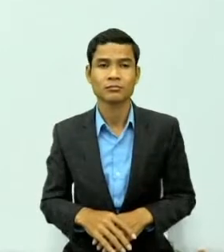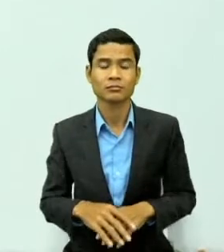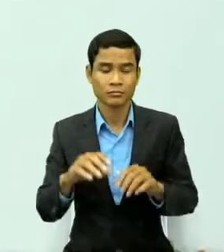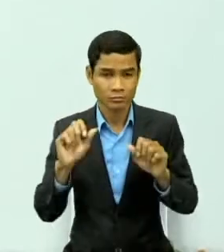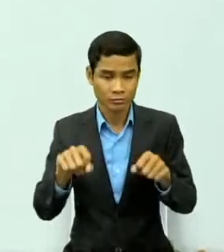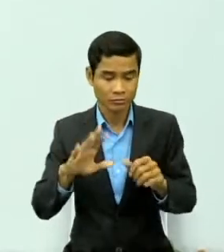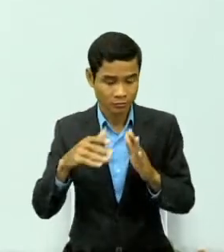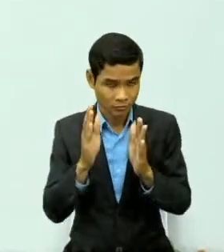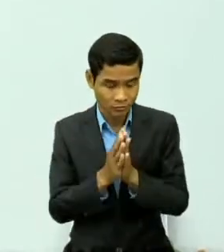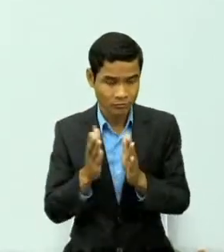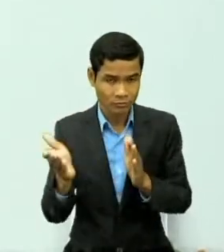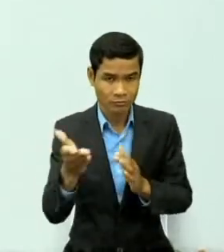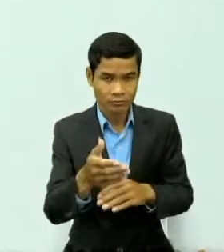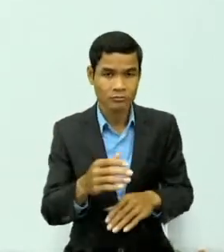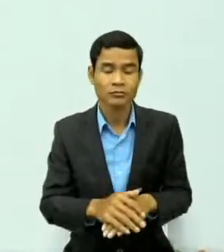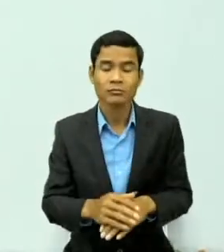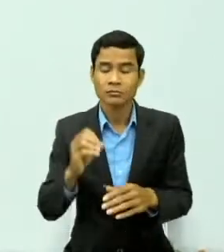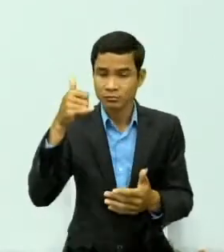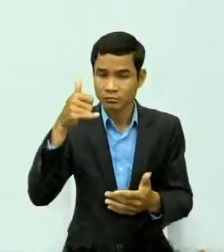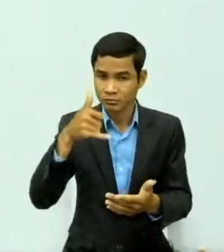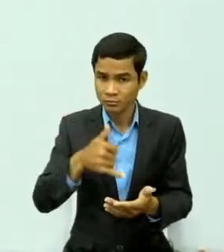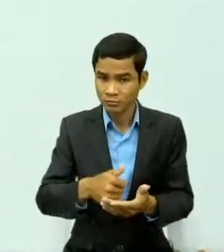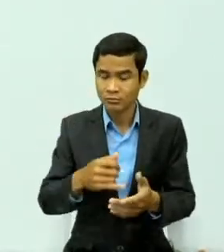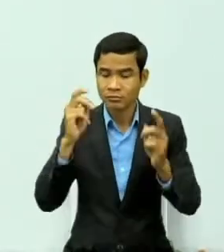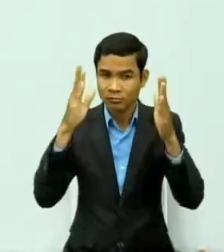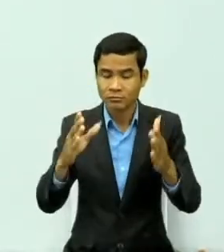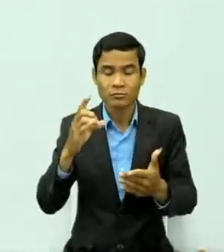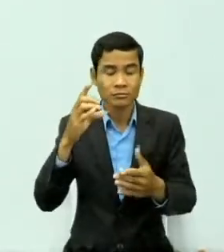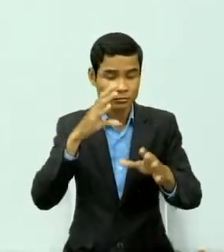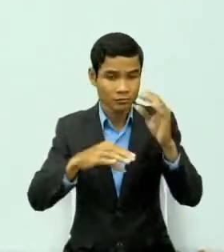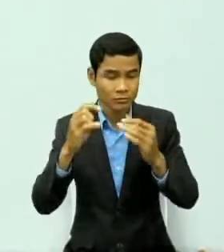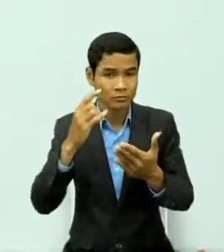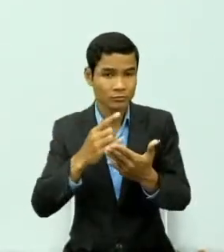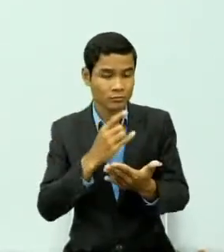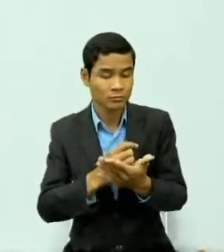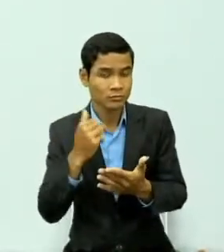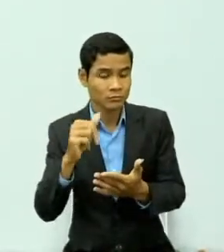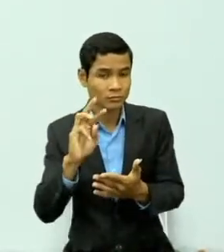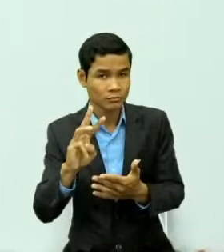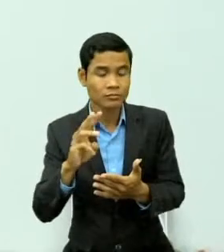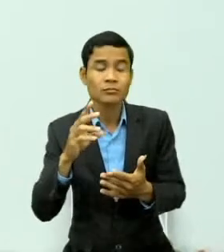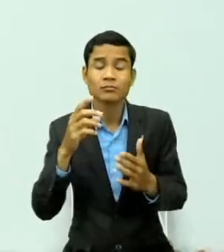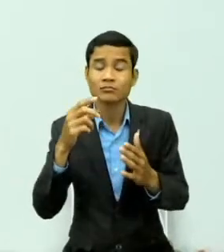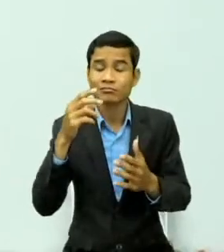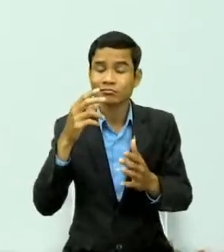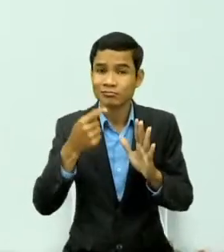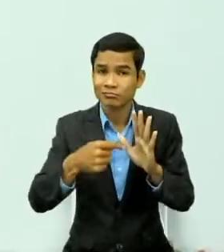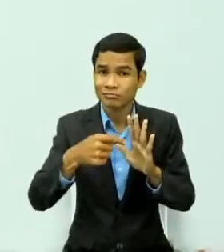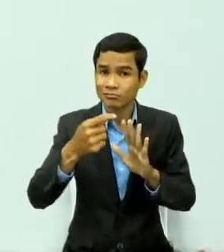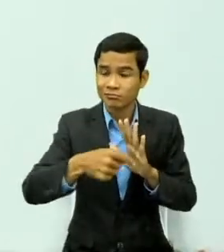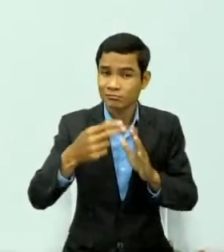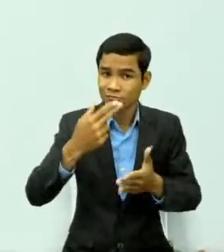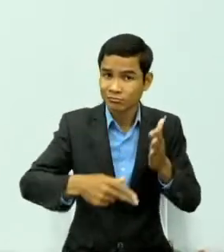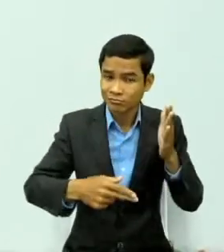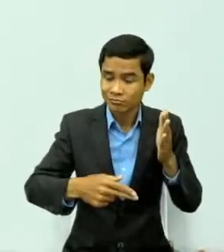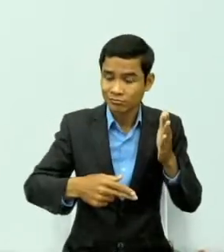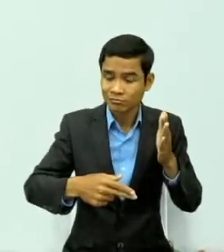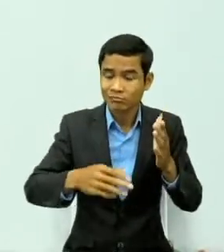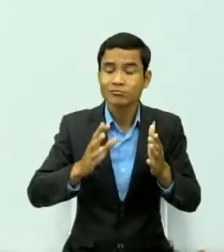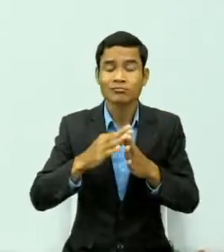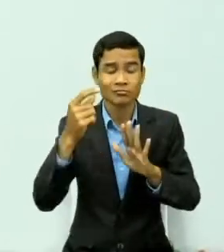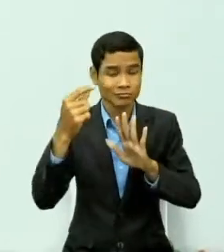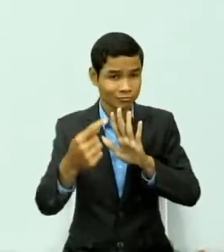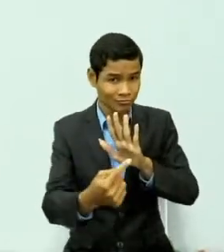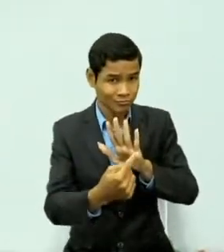ចាអរគុណកូនយ៉ាងថ្ងៃនេះអ្នកគ្រូរៀនមេរៀនទី3ស្រាក់អ្វីដែរកូនចាអ្នកគ្រូរៀនមេរៀនទី